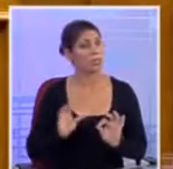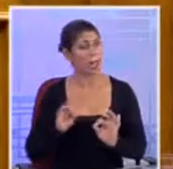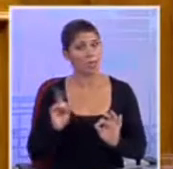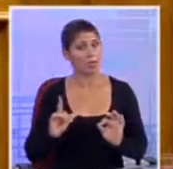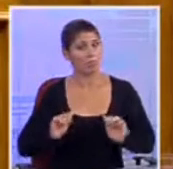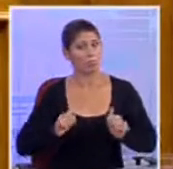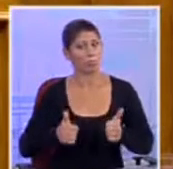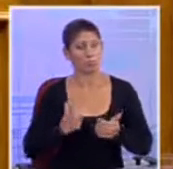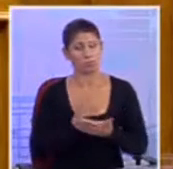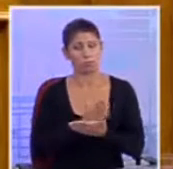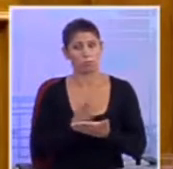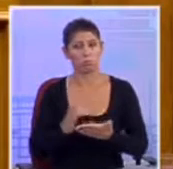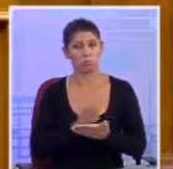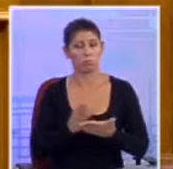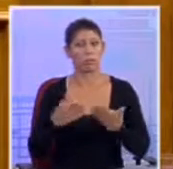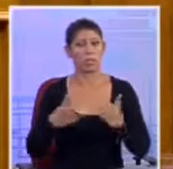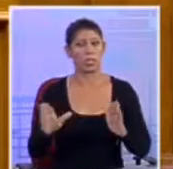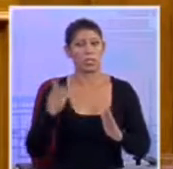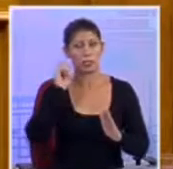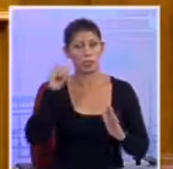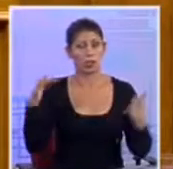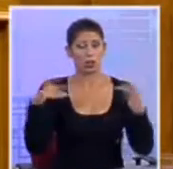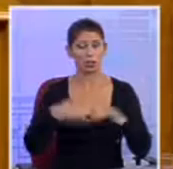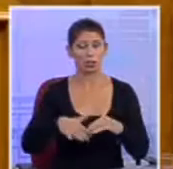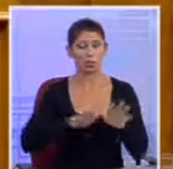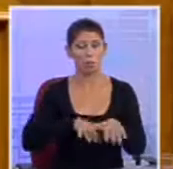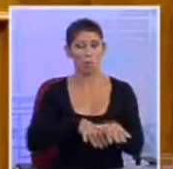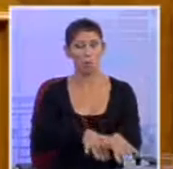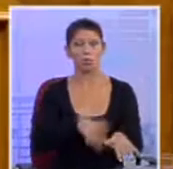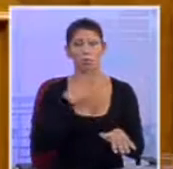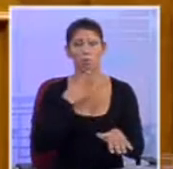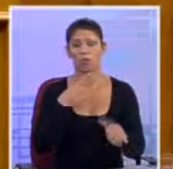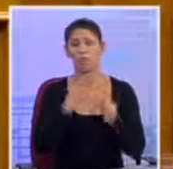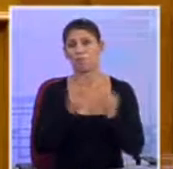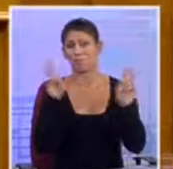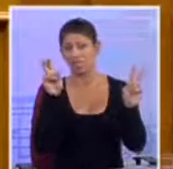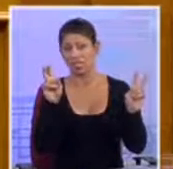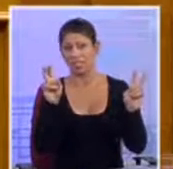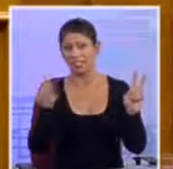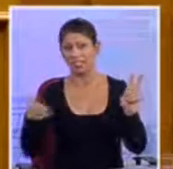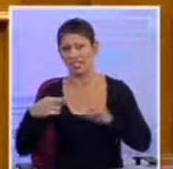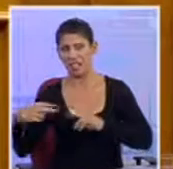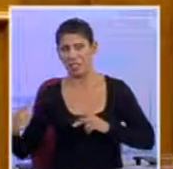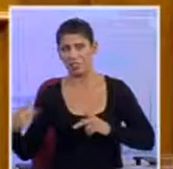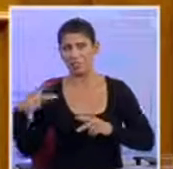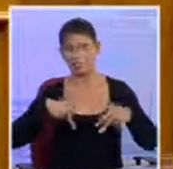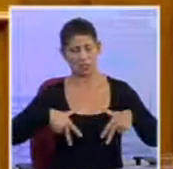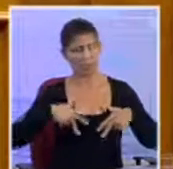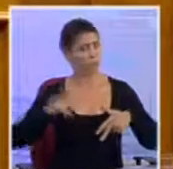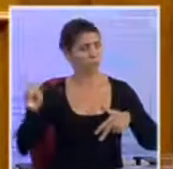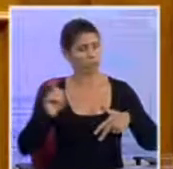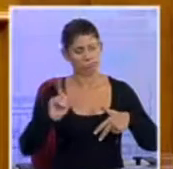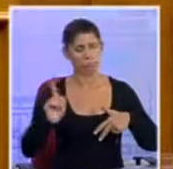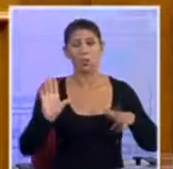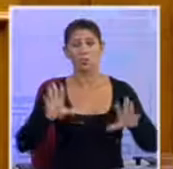να διαχωρίσουμε τις ανοιχτές εκδηλώσεις, συγκεντρώσεις, πορείες σε φιλικές εντός εισαγωγικών και σε εχθρικές προς την κυβέρνηση, ούτε